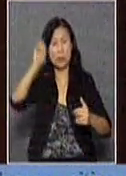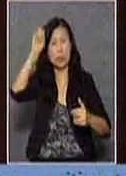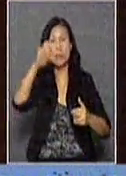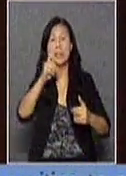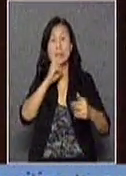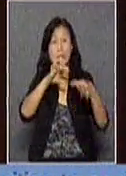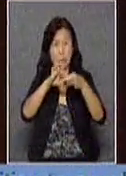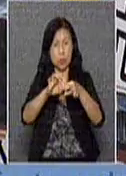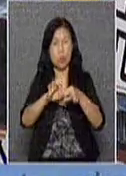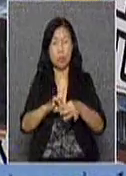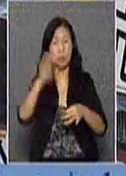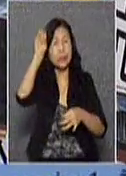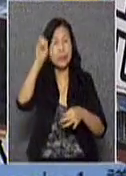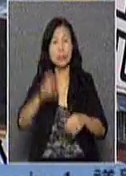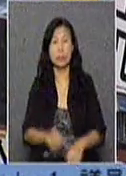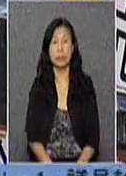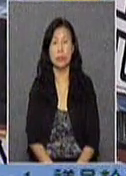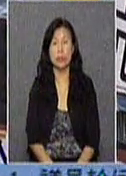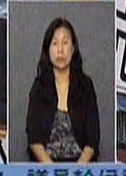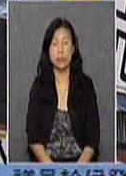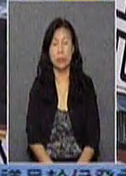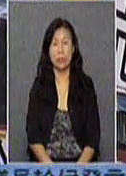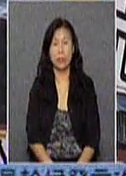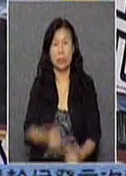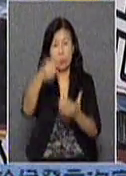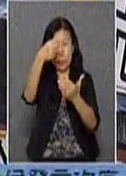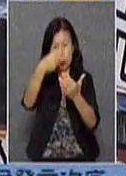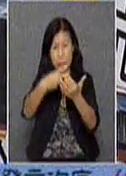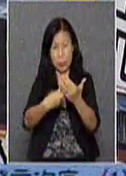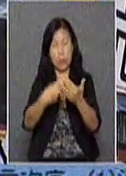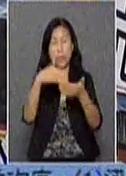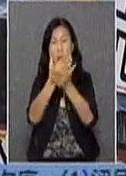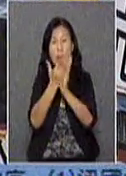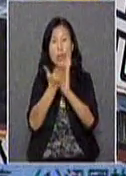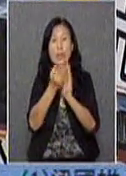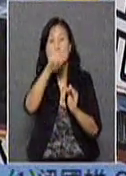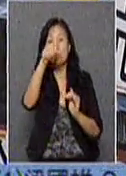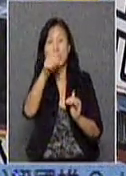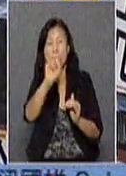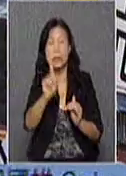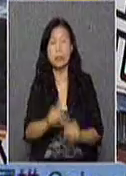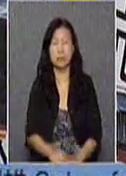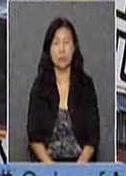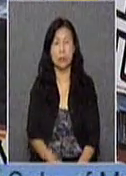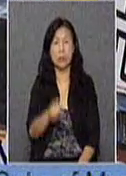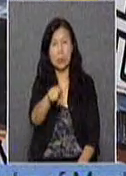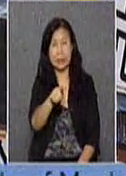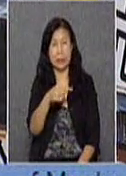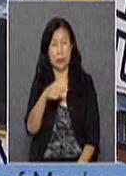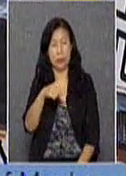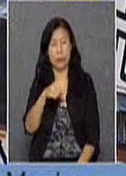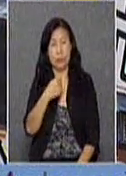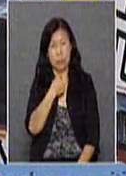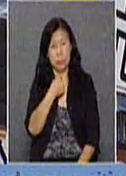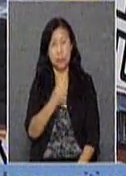到其實這個幾十項的項目的原因，就是因為他們需要要